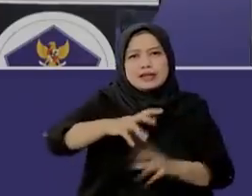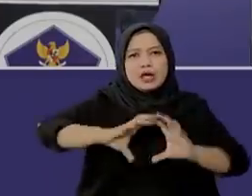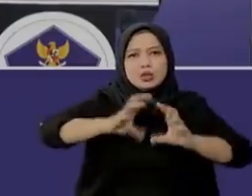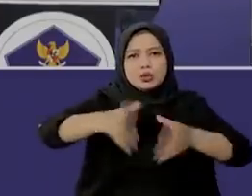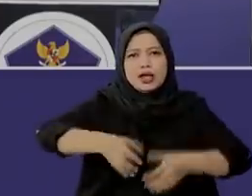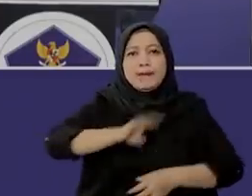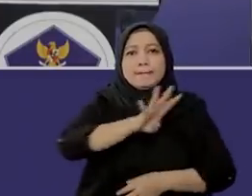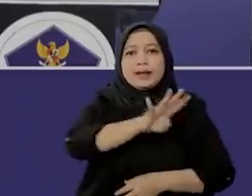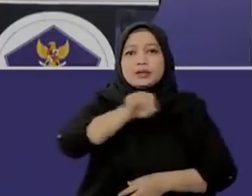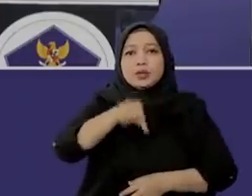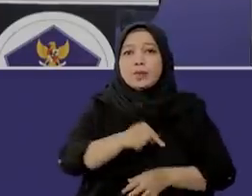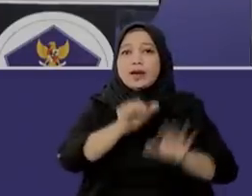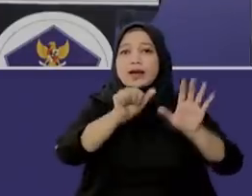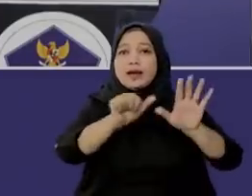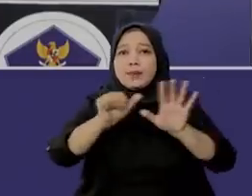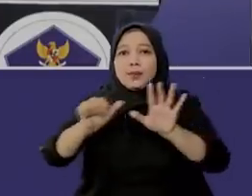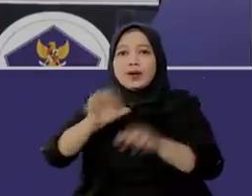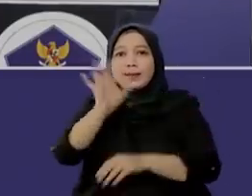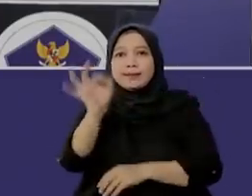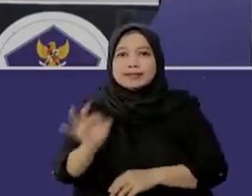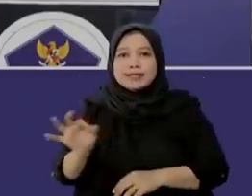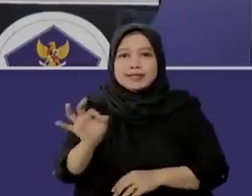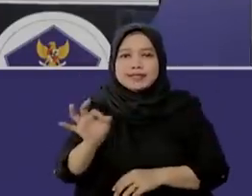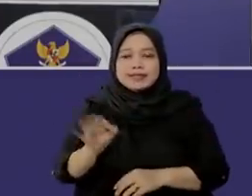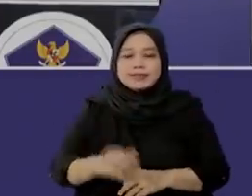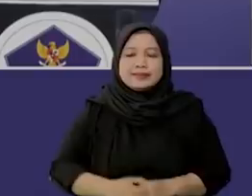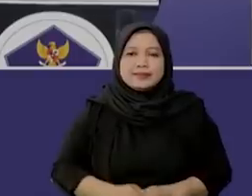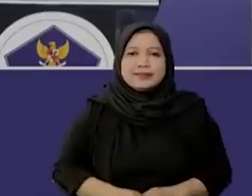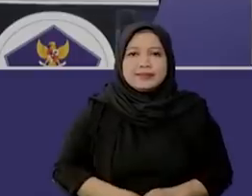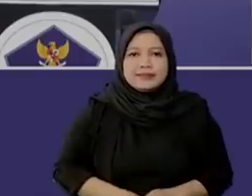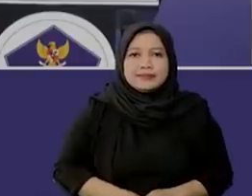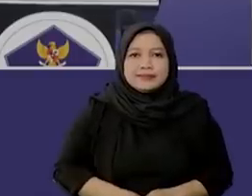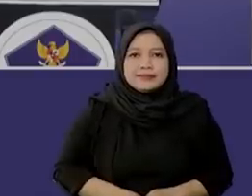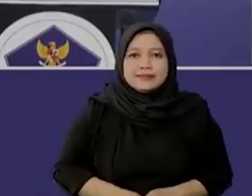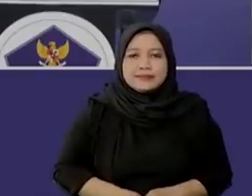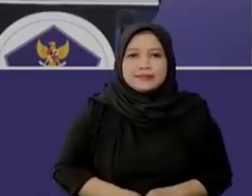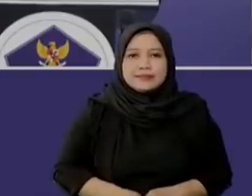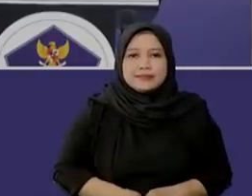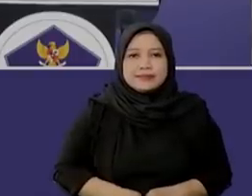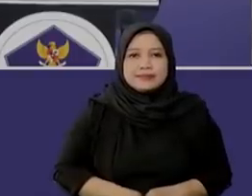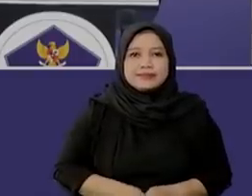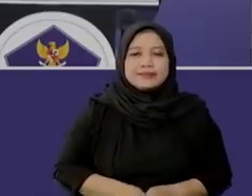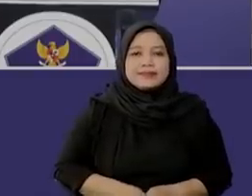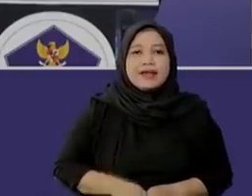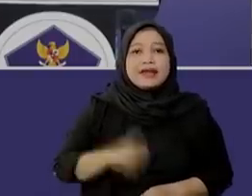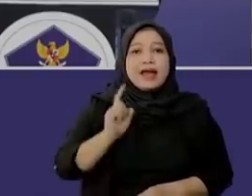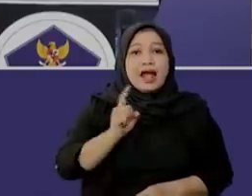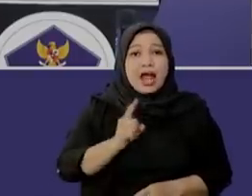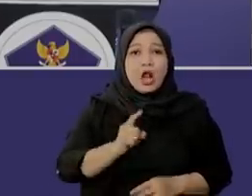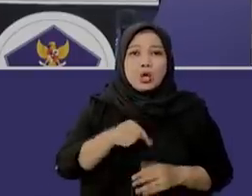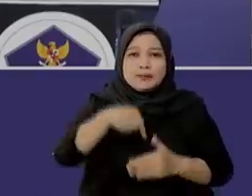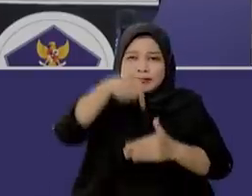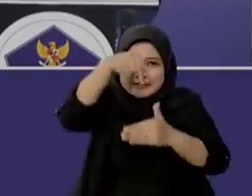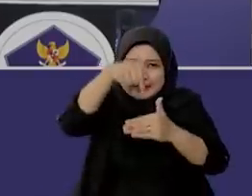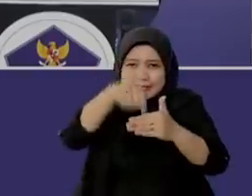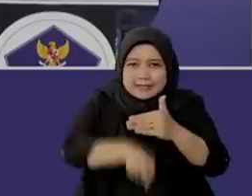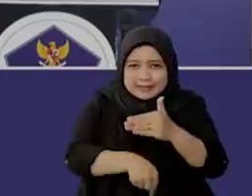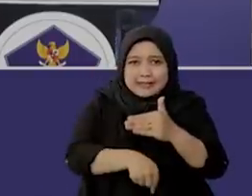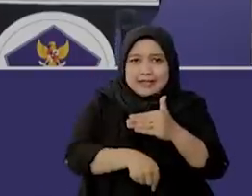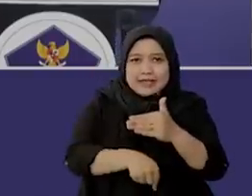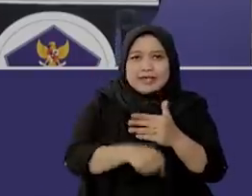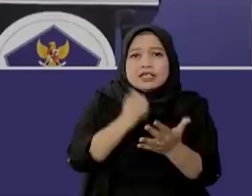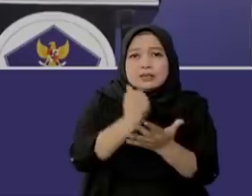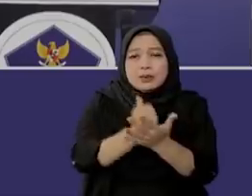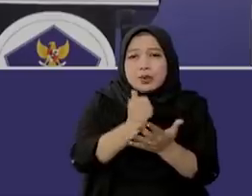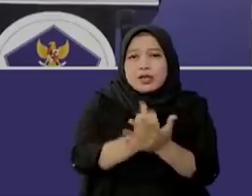4,64 persen ini adalah rata-rata nasional kalau kita rinci lebih lanjut sebenarnya